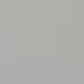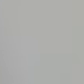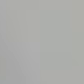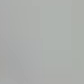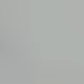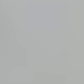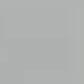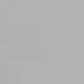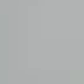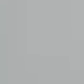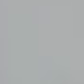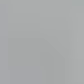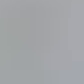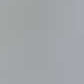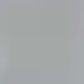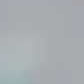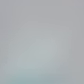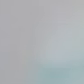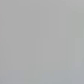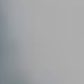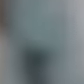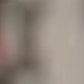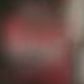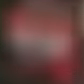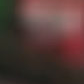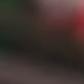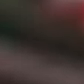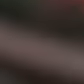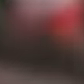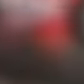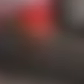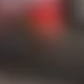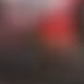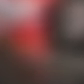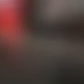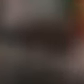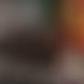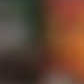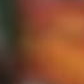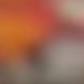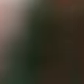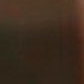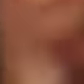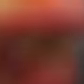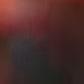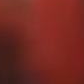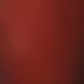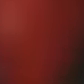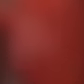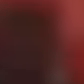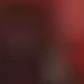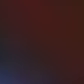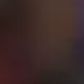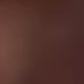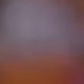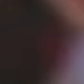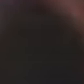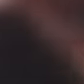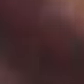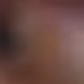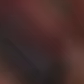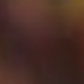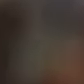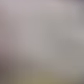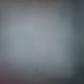sunog, or kung ano pa man, sir, wala kaming madadaan. At saka yung mga tao, sir, hindi na makagawi dito sa amin. Kasi ito lang din naman yung way